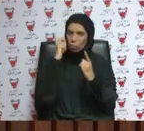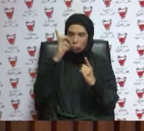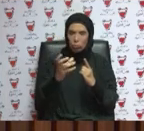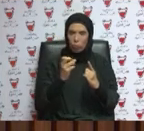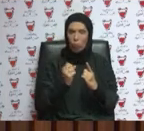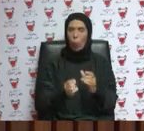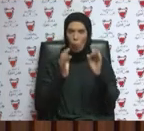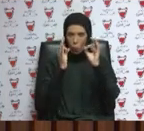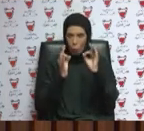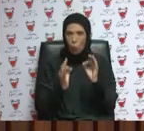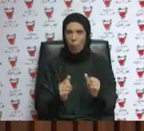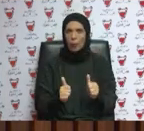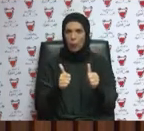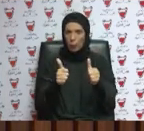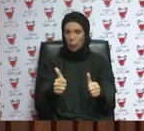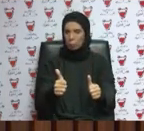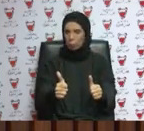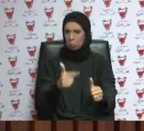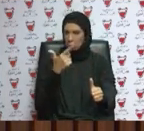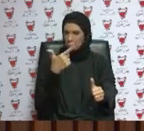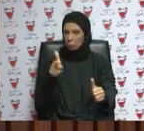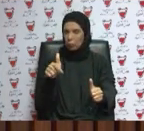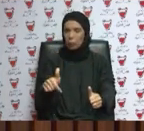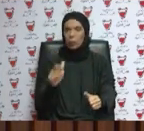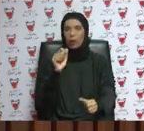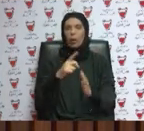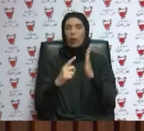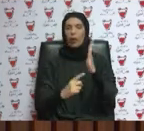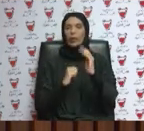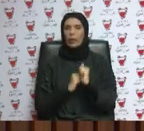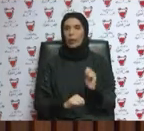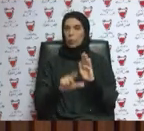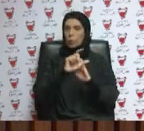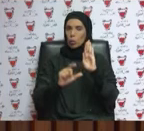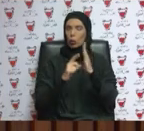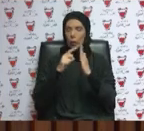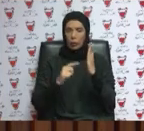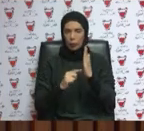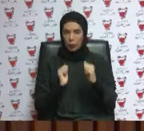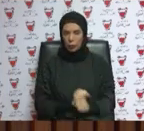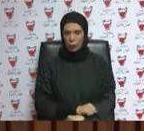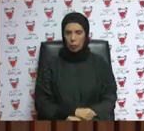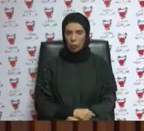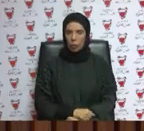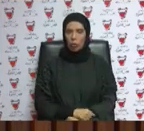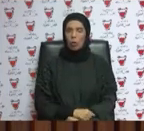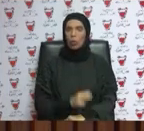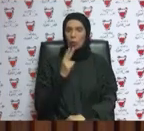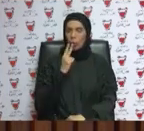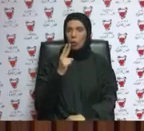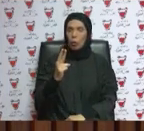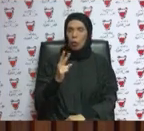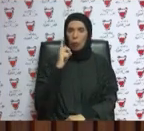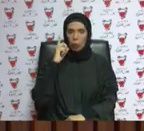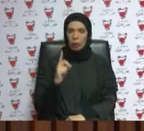جاء مؤكدا لسلامة مشروع القانون من الناحيتين الدستورية والقانونية، كما اطلعت على